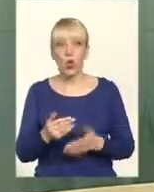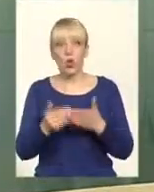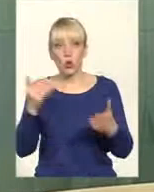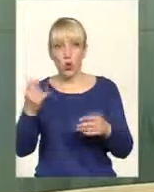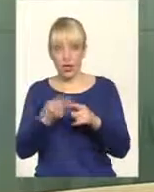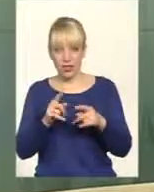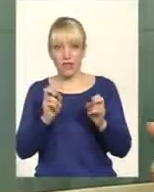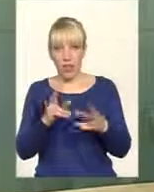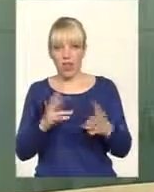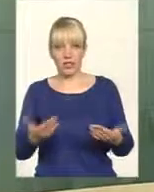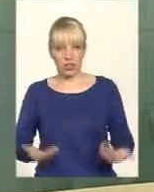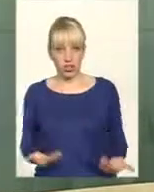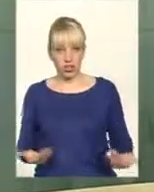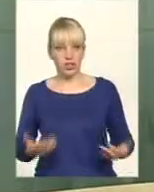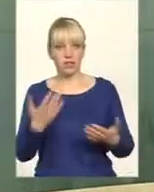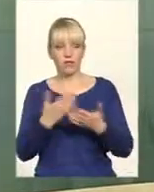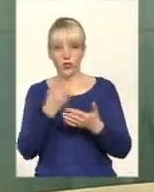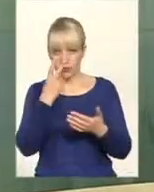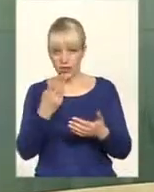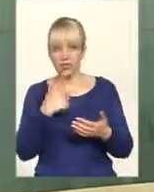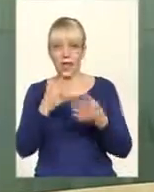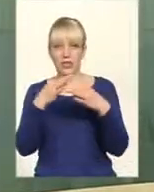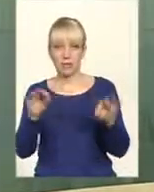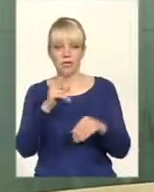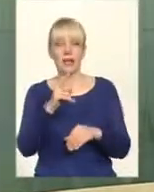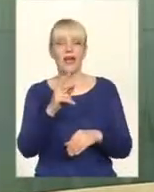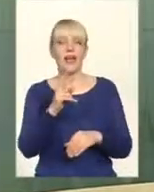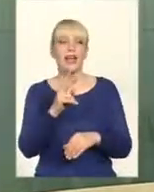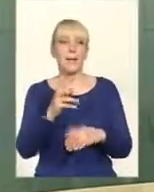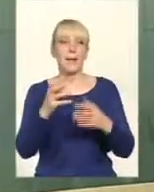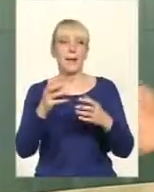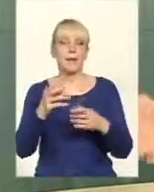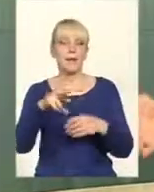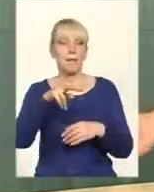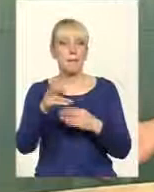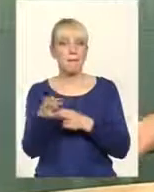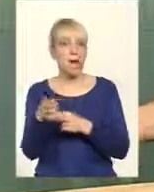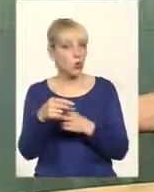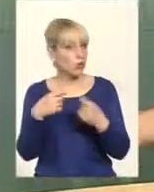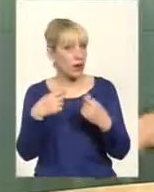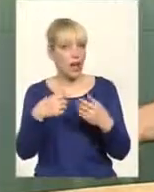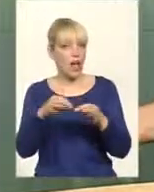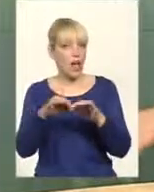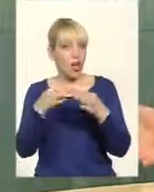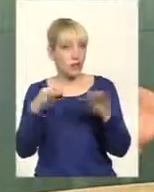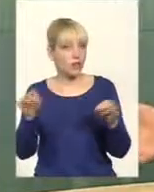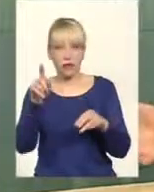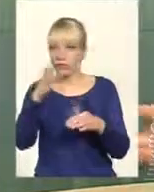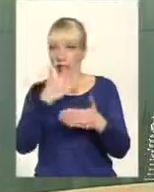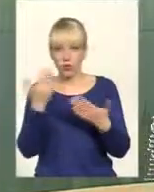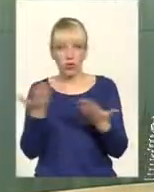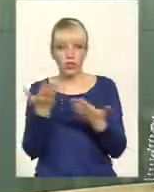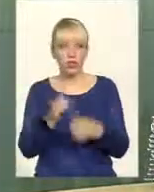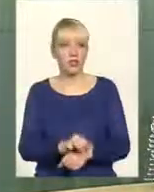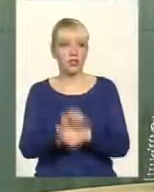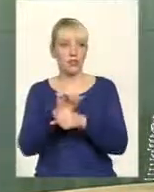жили, да, і освободили Краматорск, освободили Маріуполь, там же ви не видите каких-то бунтів, там каких-то